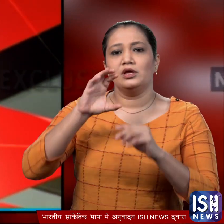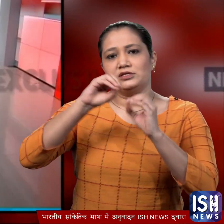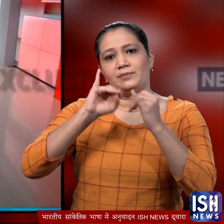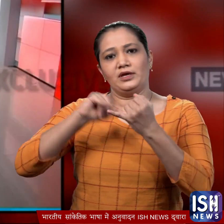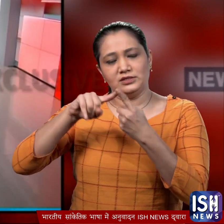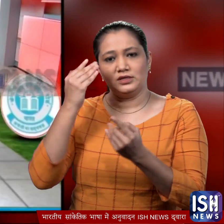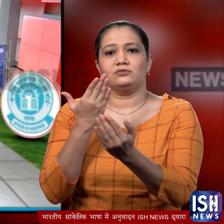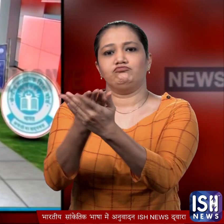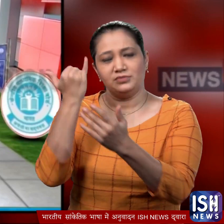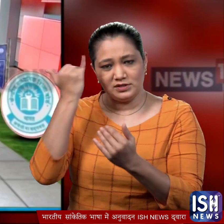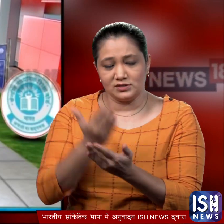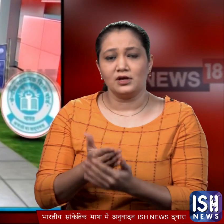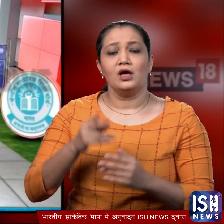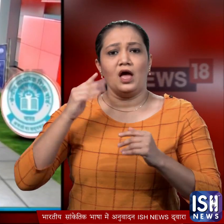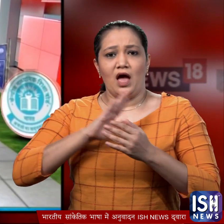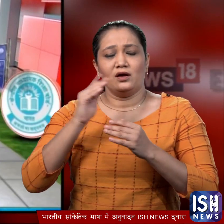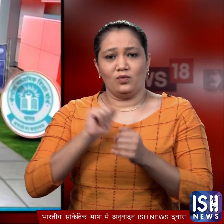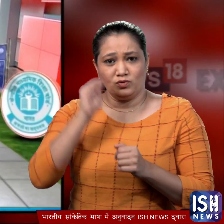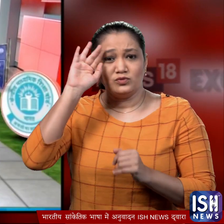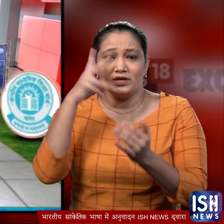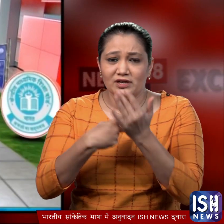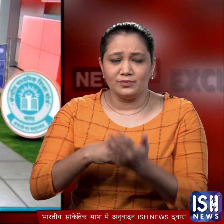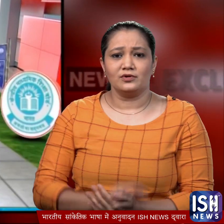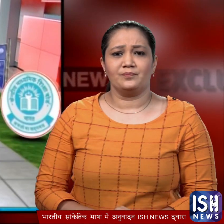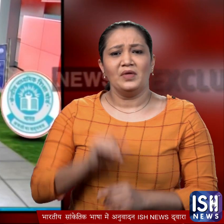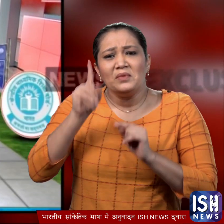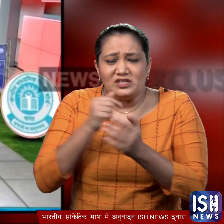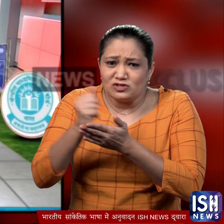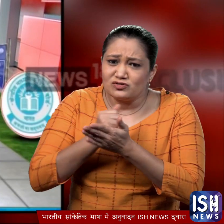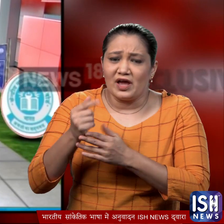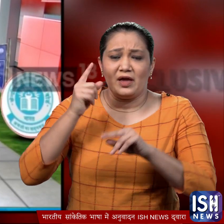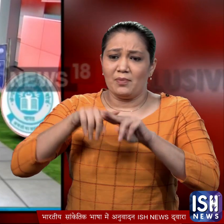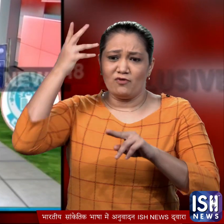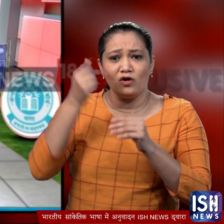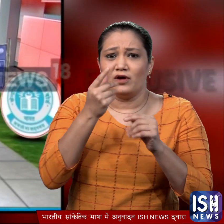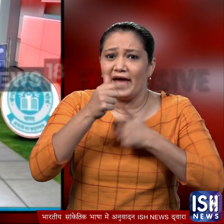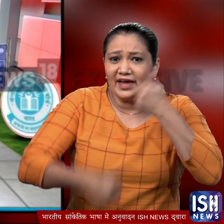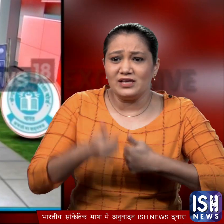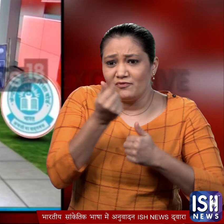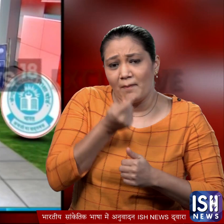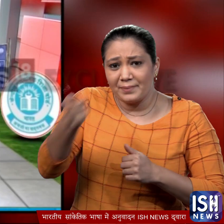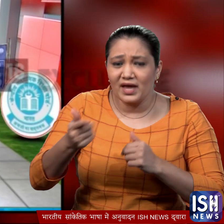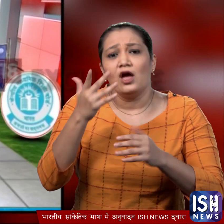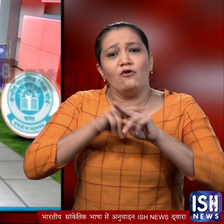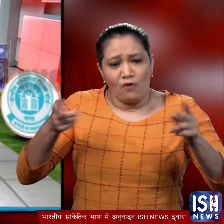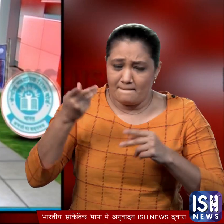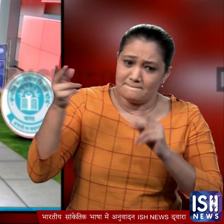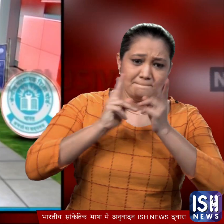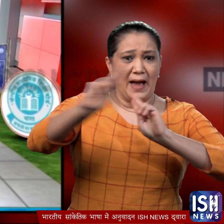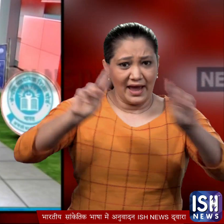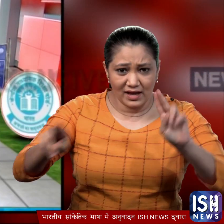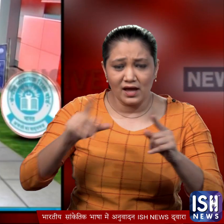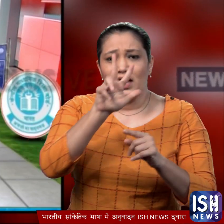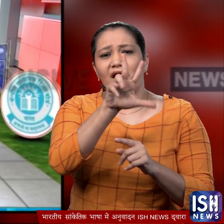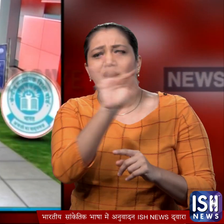रिपोर्ट है कि अदालत ने सलाह दी कि अगर मुमकिन है तो सीबीएसई परीक्षा के लिए ली गई फीस का पूरा या थोड़ा हिस्सा 8 हफ्ते